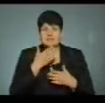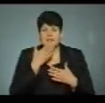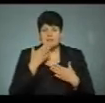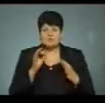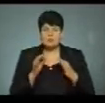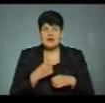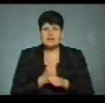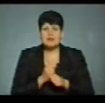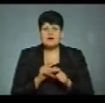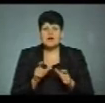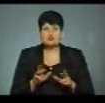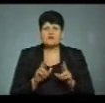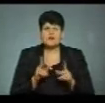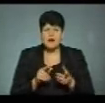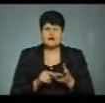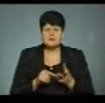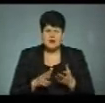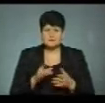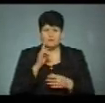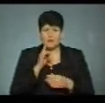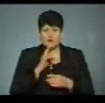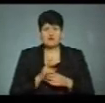лабораторії. Як аналізи, поки